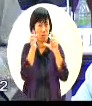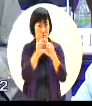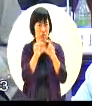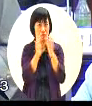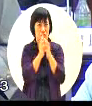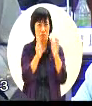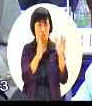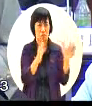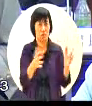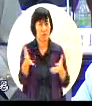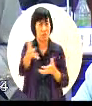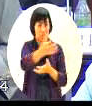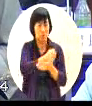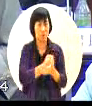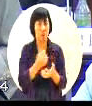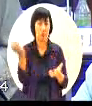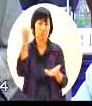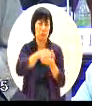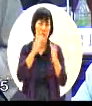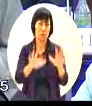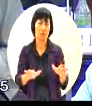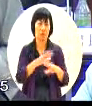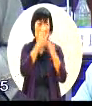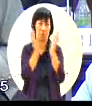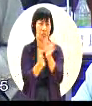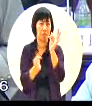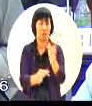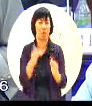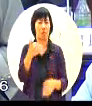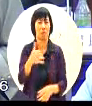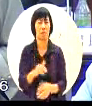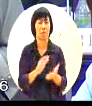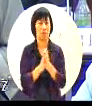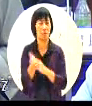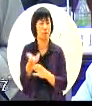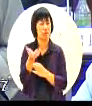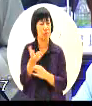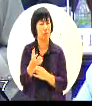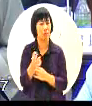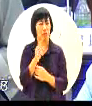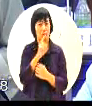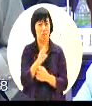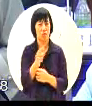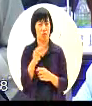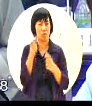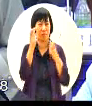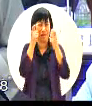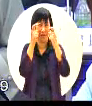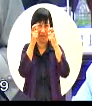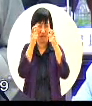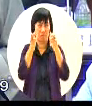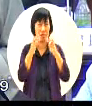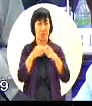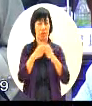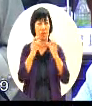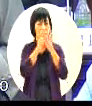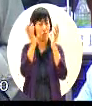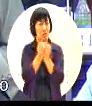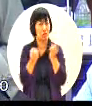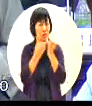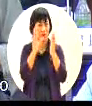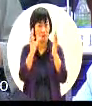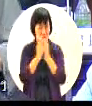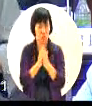尼还袂好势，啊，这个部分拄只咱的。都市发展局吼，咱的卢局长毛甲翁议员